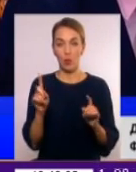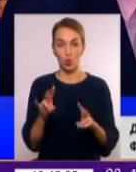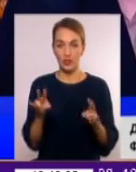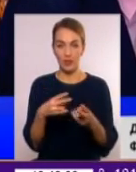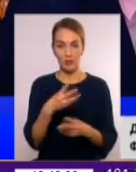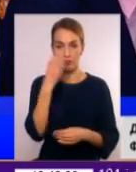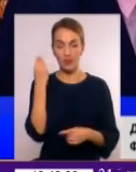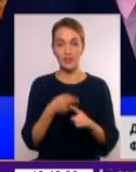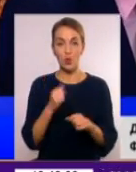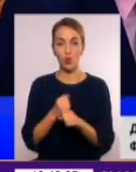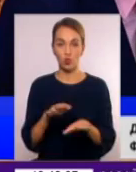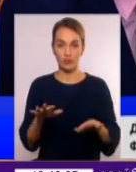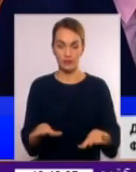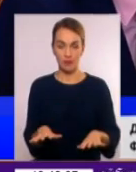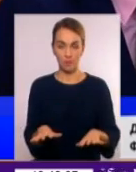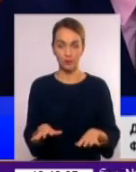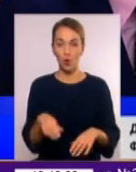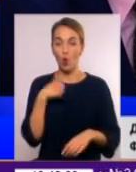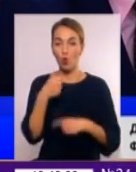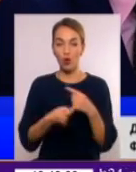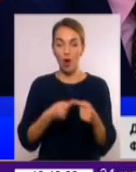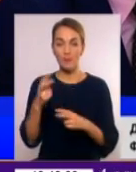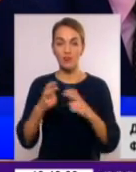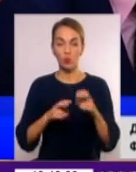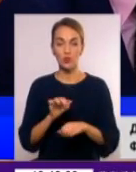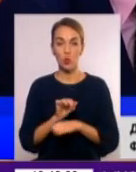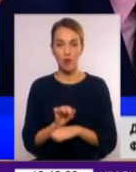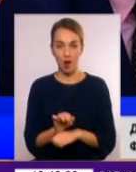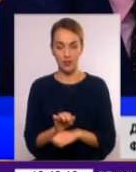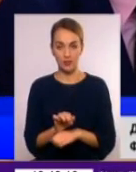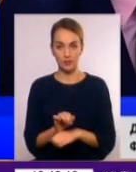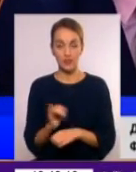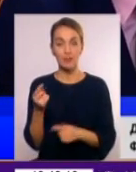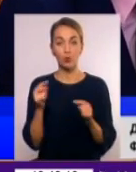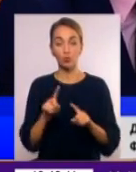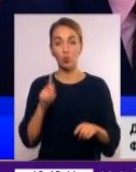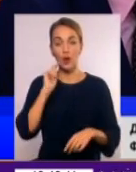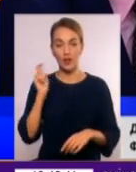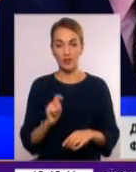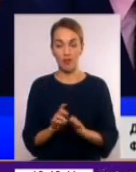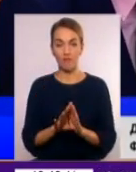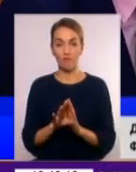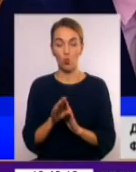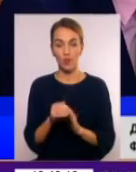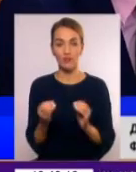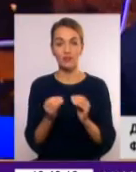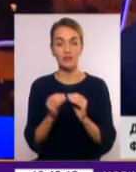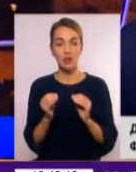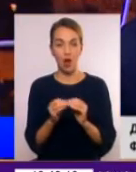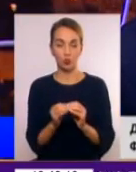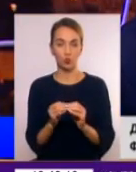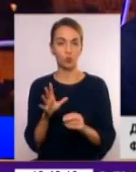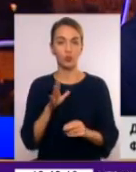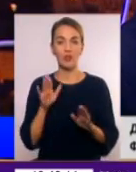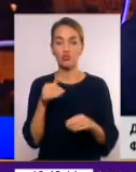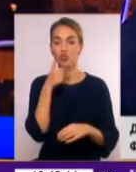треба забувати, це робочі місця. Роками заводи стояли, да? І при тому, що Україна входила в десятку, були